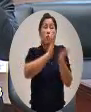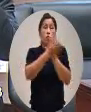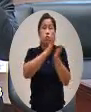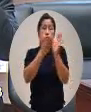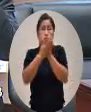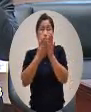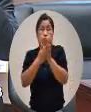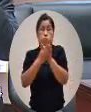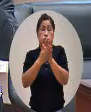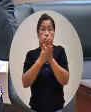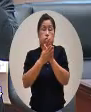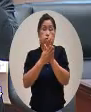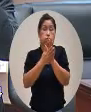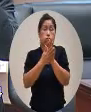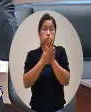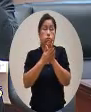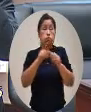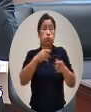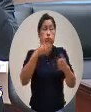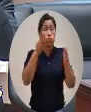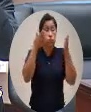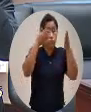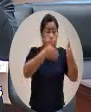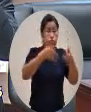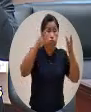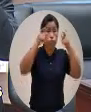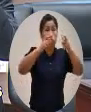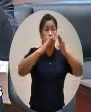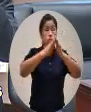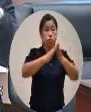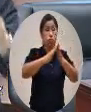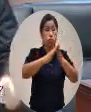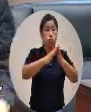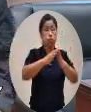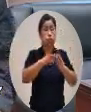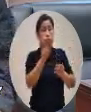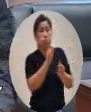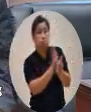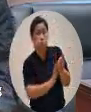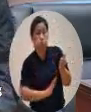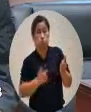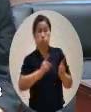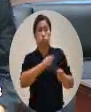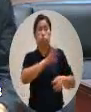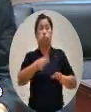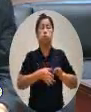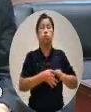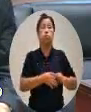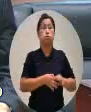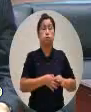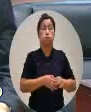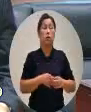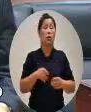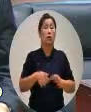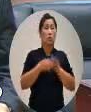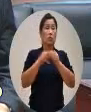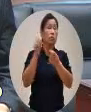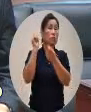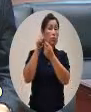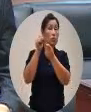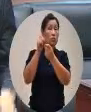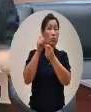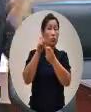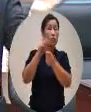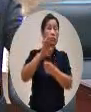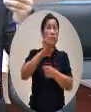對於我們整個的高雄市會有什麼影響都非常關心其實氣候變遷最近因為